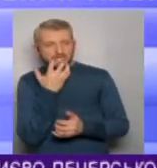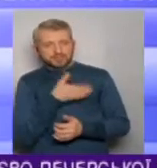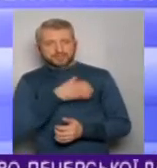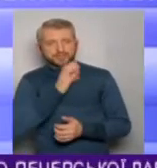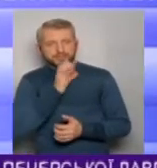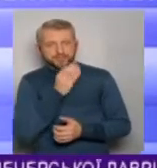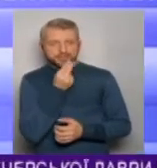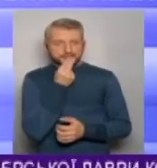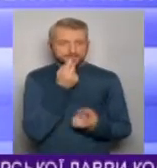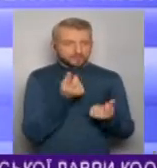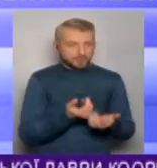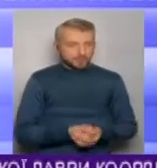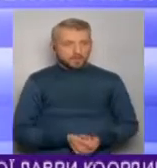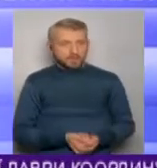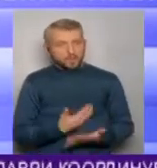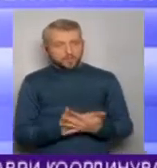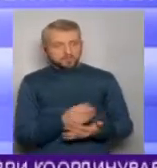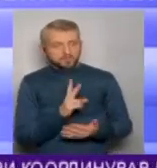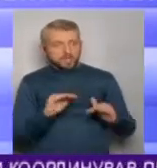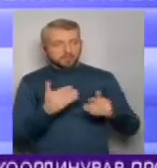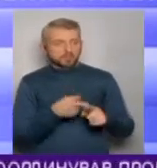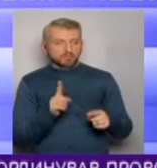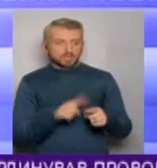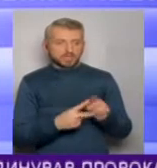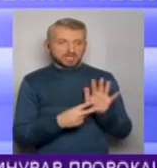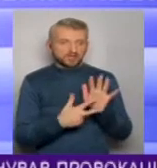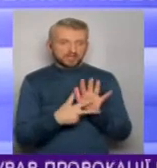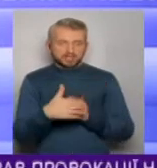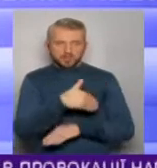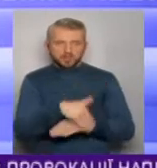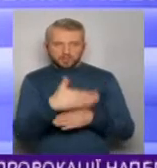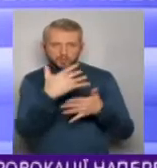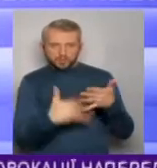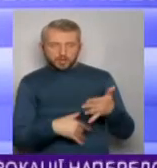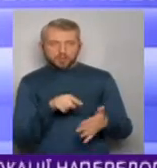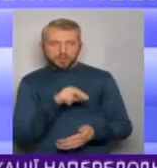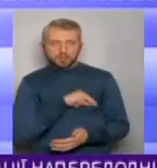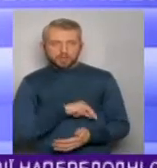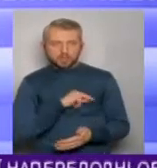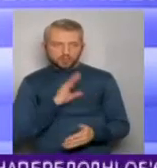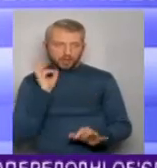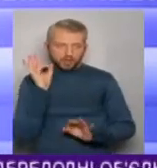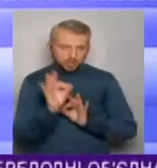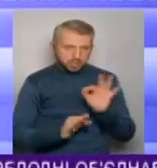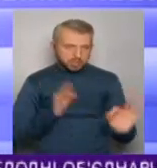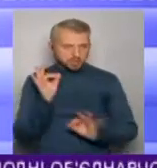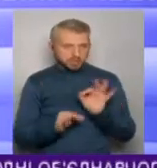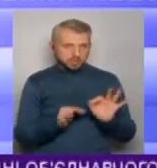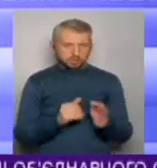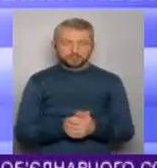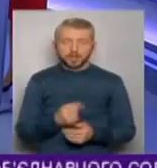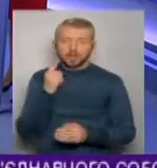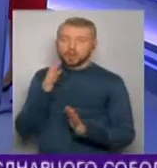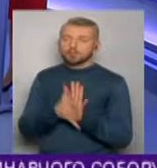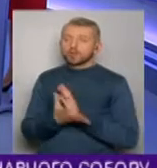трошки перекусити. Тому от, як мінімум, це тут 7 чи 8 адрес я назвав, де вони працюють у цілодобовому режимі. Зрозуміло.